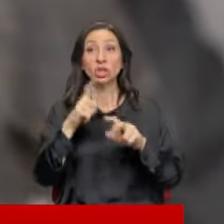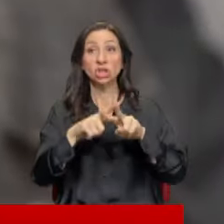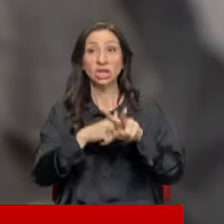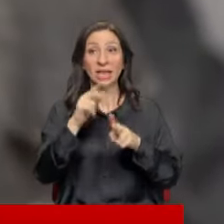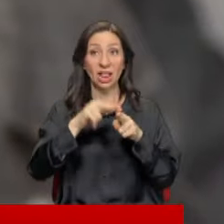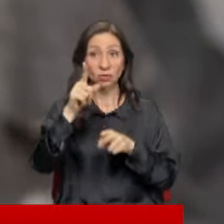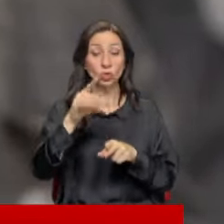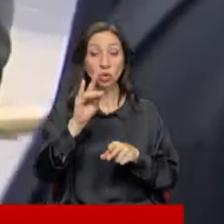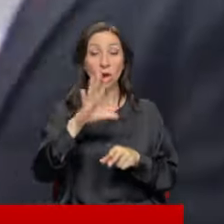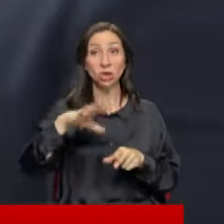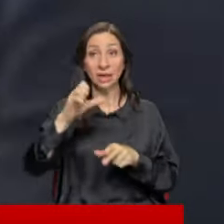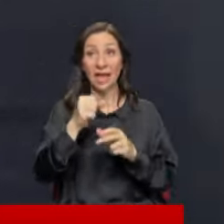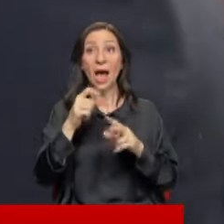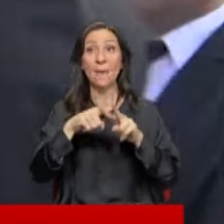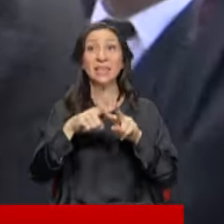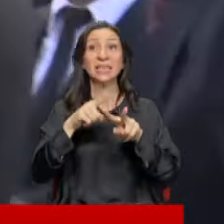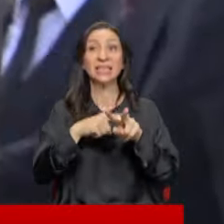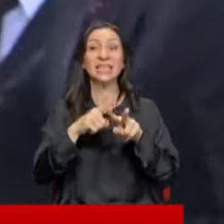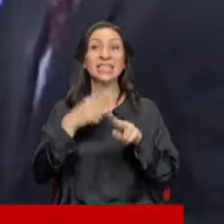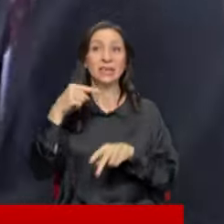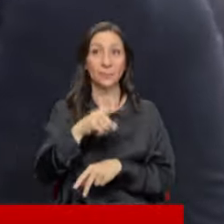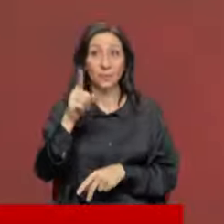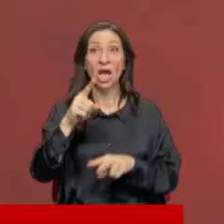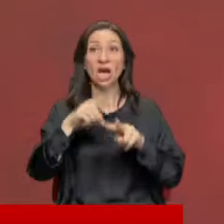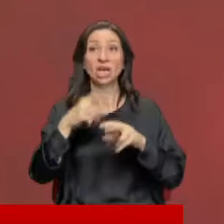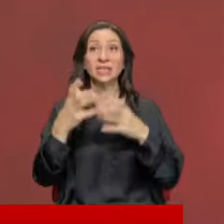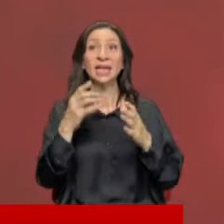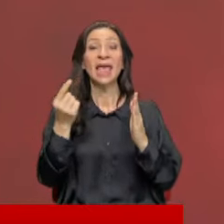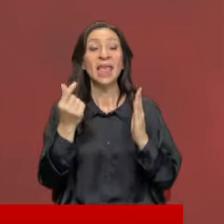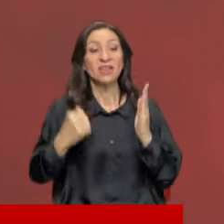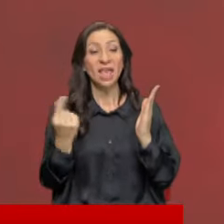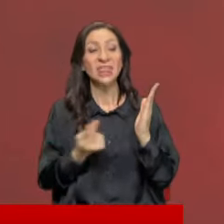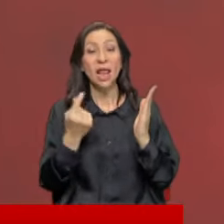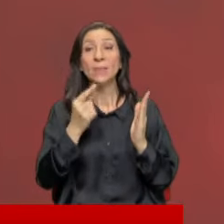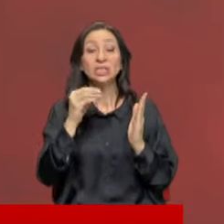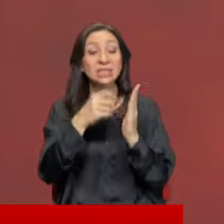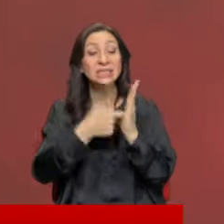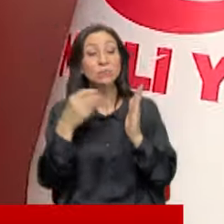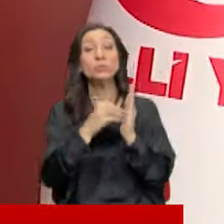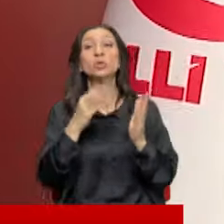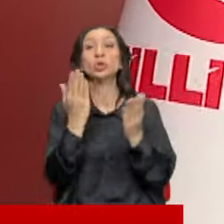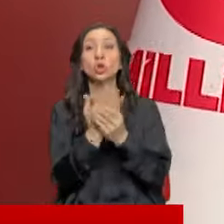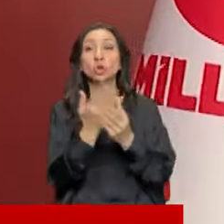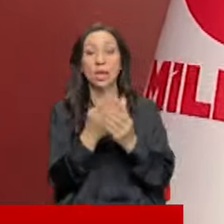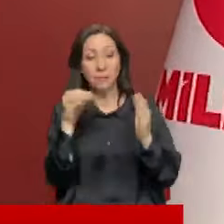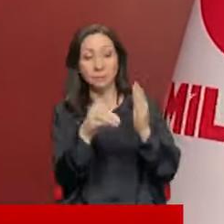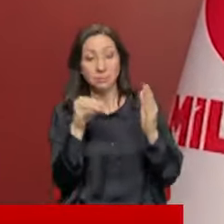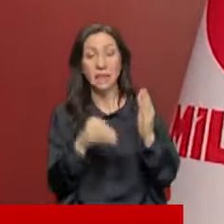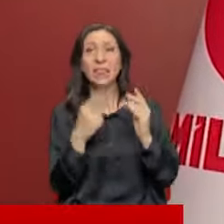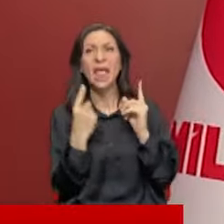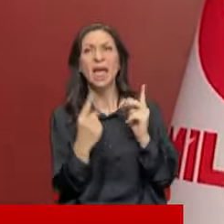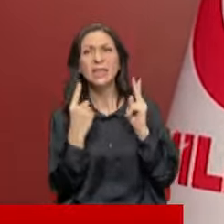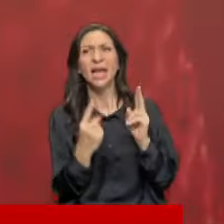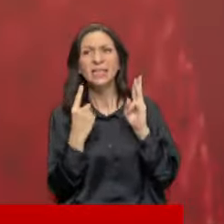Ülkü Ocakları Genel Başkanı Ahmet Yiğit Yıldırım, Ayşe Ateş iddianamede geçmeyen ama dosyalara ayrılan isimleri tek tek